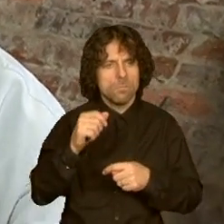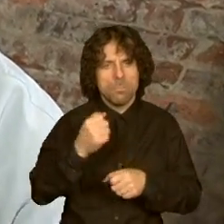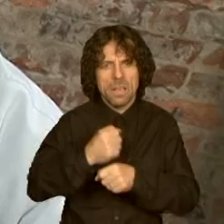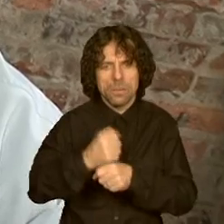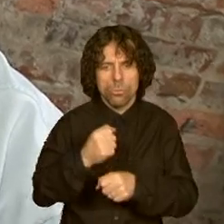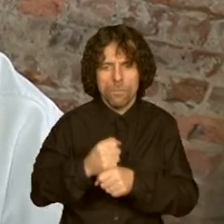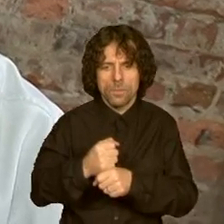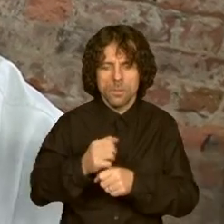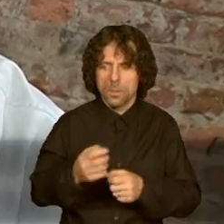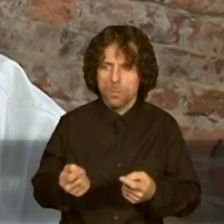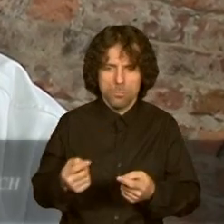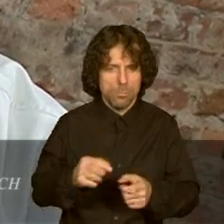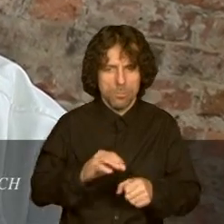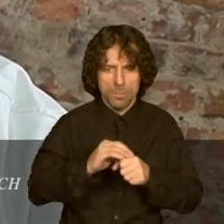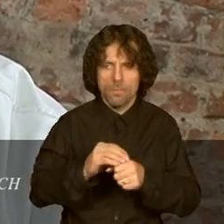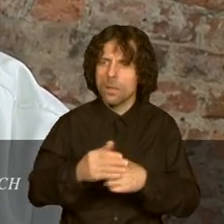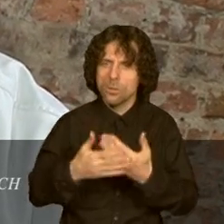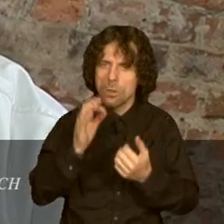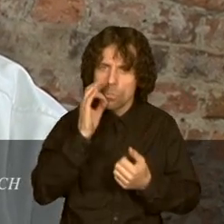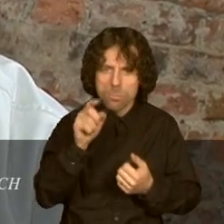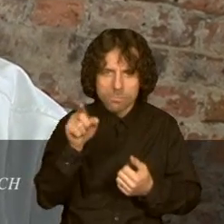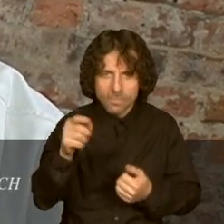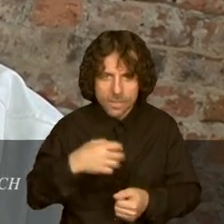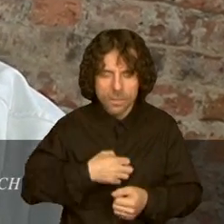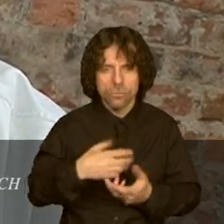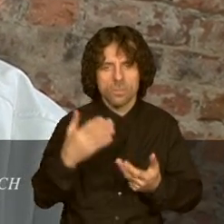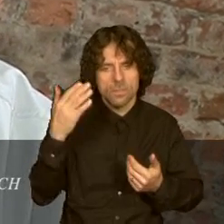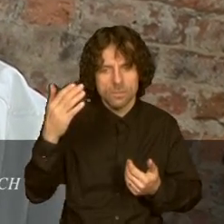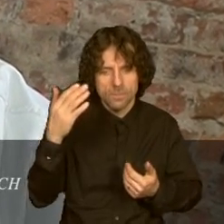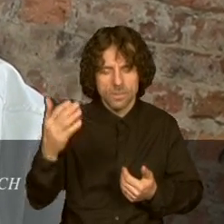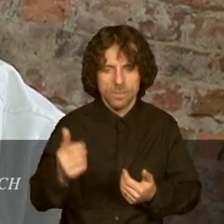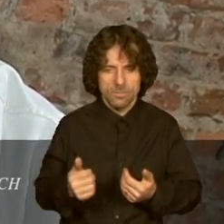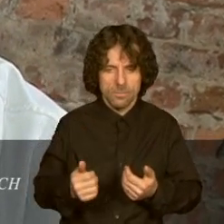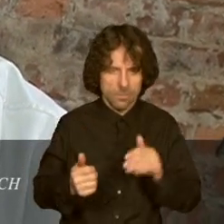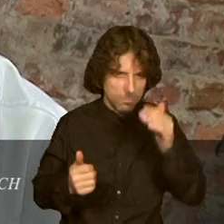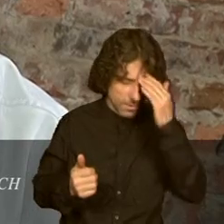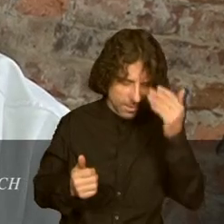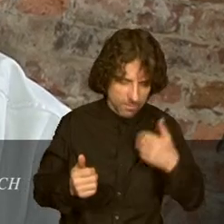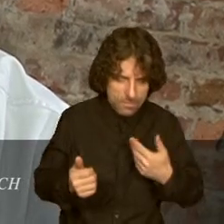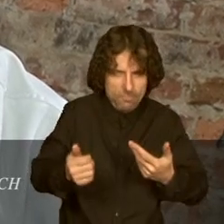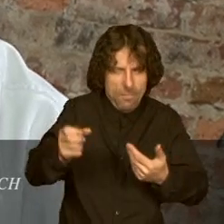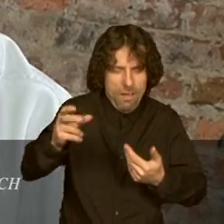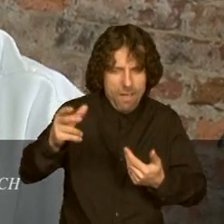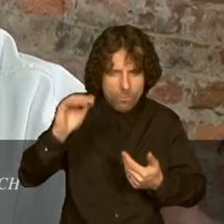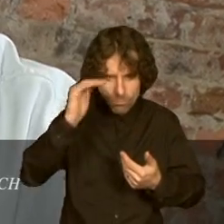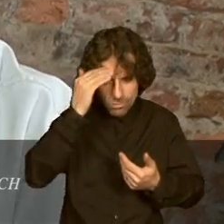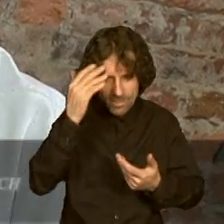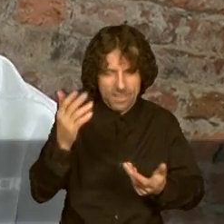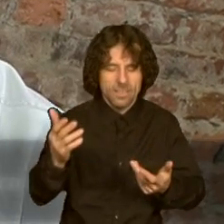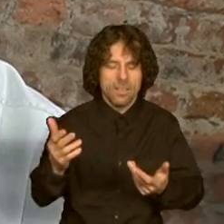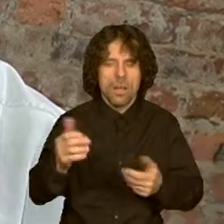tam z GR-u był taki pracownik, nie, i go prowadził. A mówię, dzień dobry panie dyrektorze, poznaje mnie pan, jak to nie